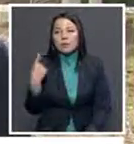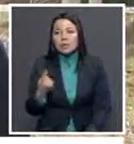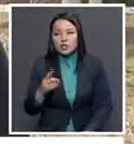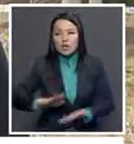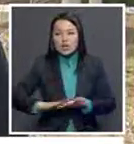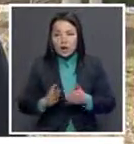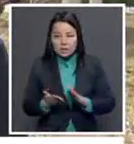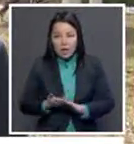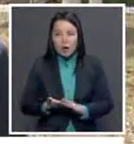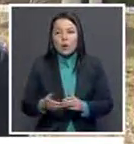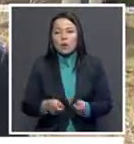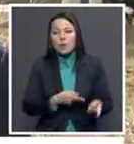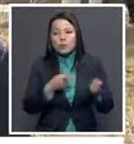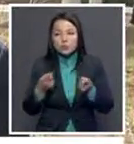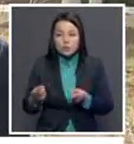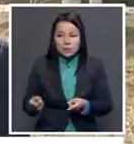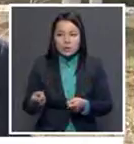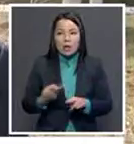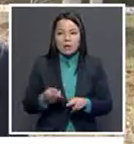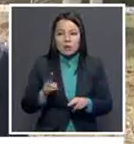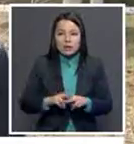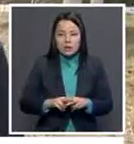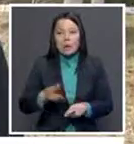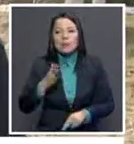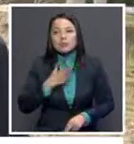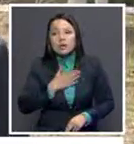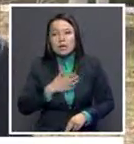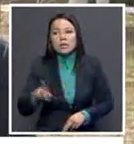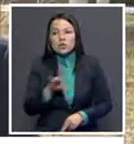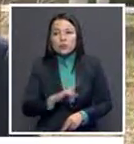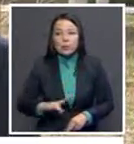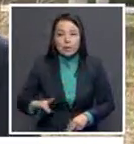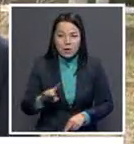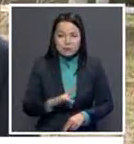жағдай мынау көшу үшін біз не республика